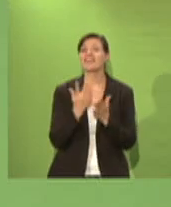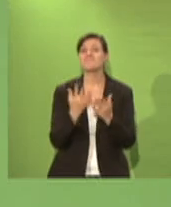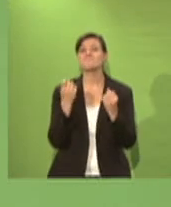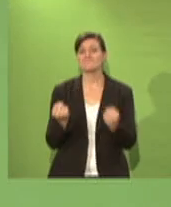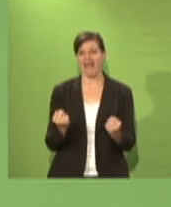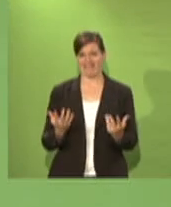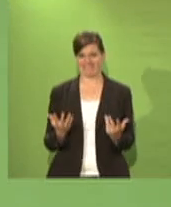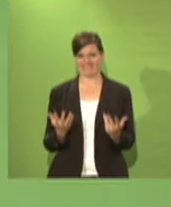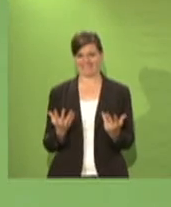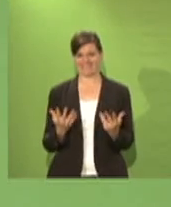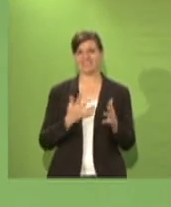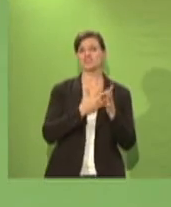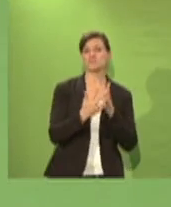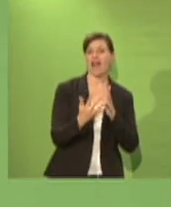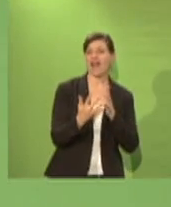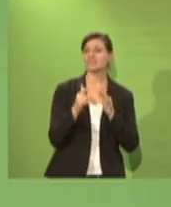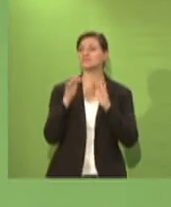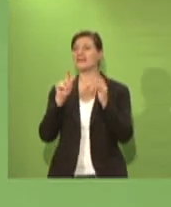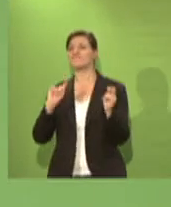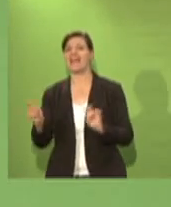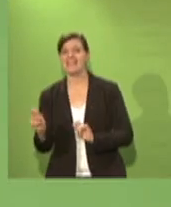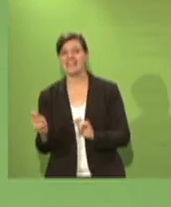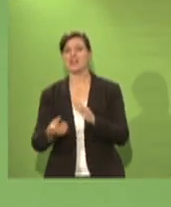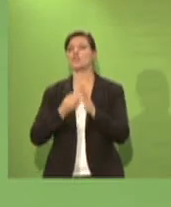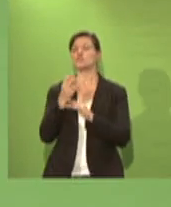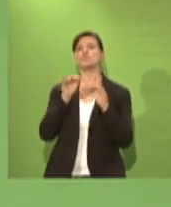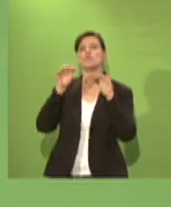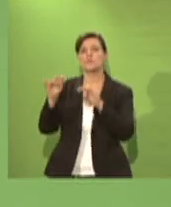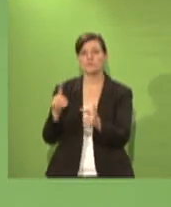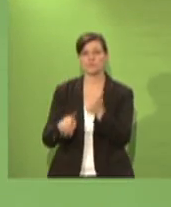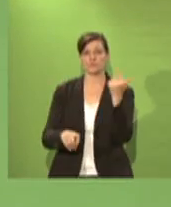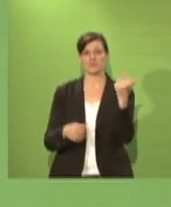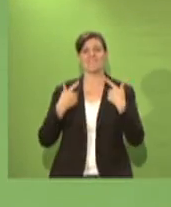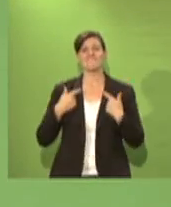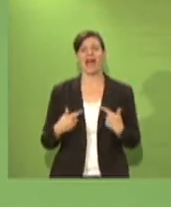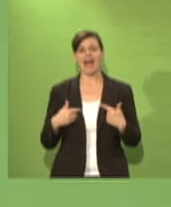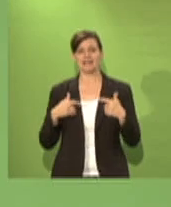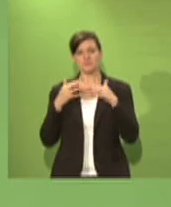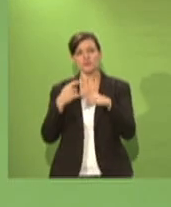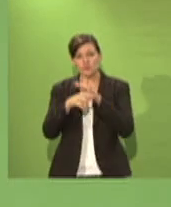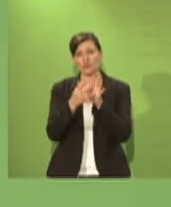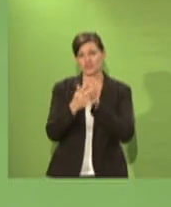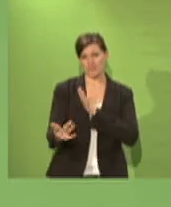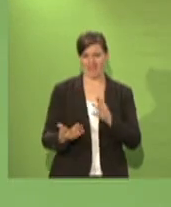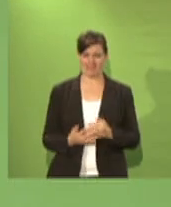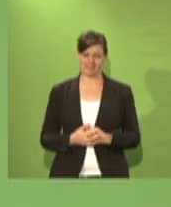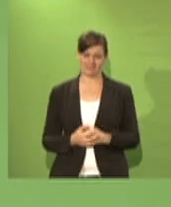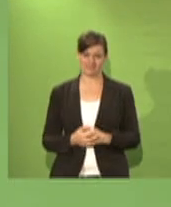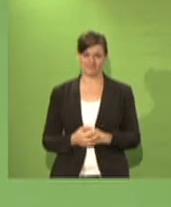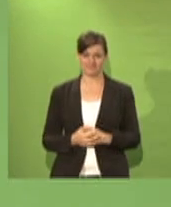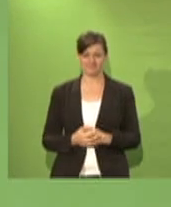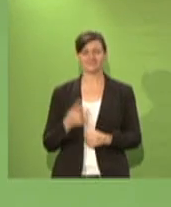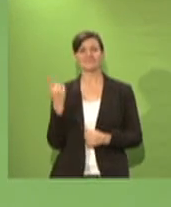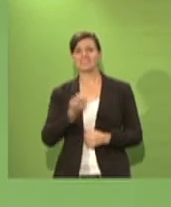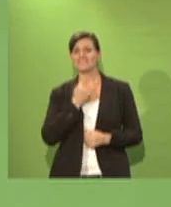Sprache verändert. Sprache prägt Kulturen, prägt Verhalten. Und deswegen, wir haben so